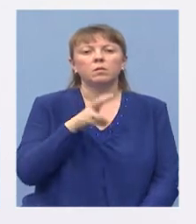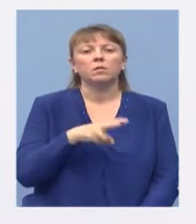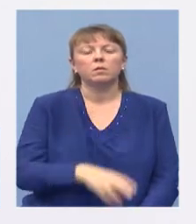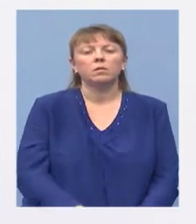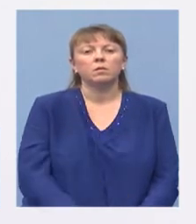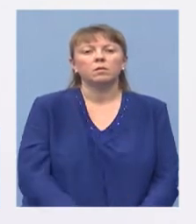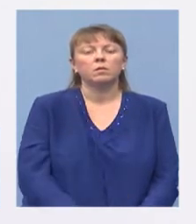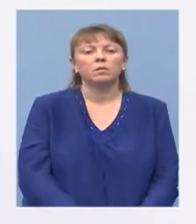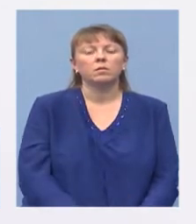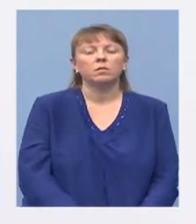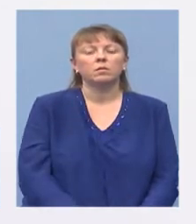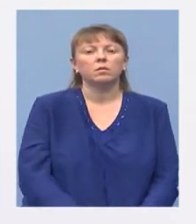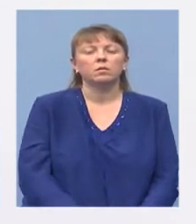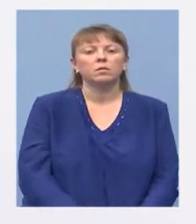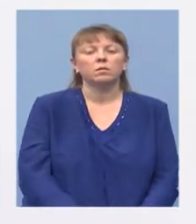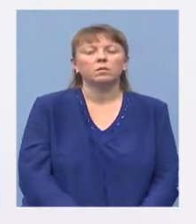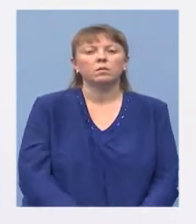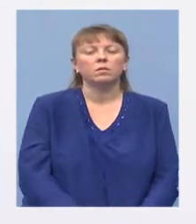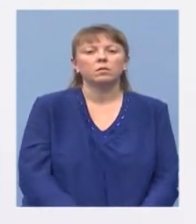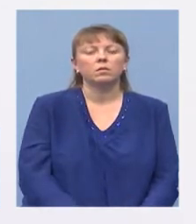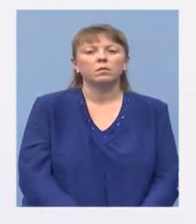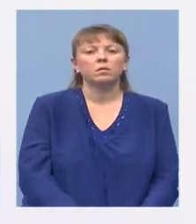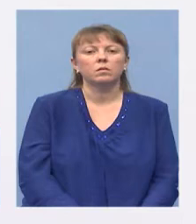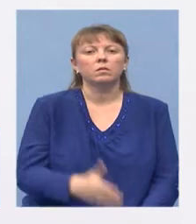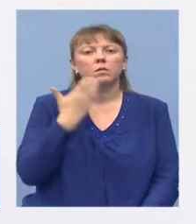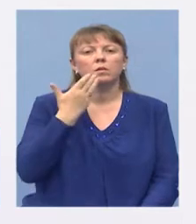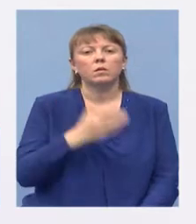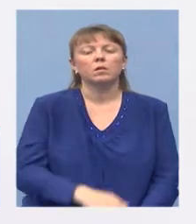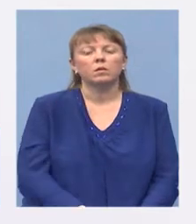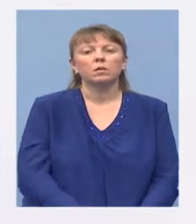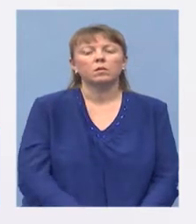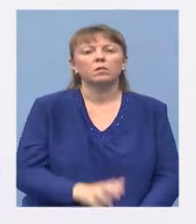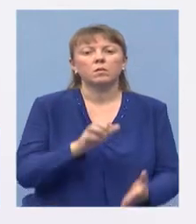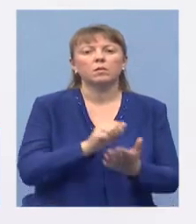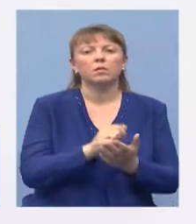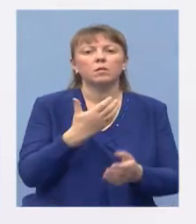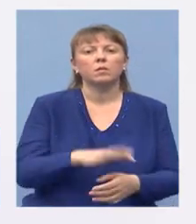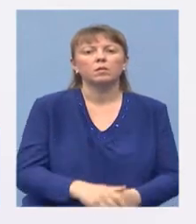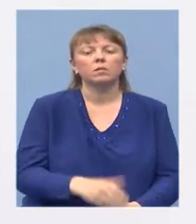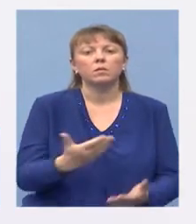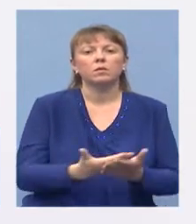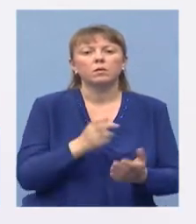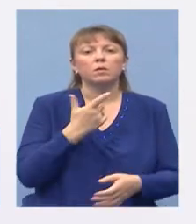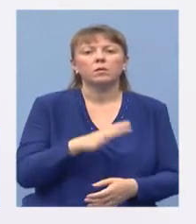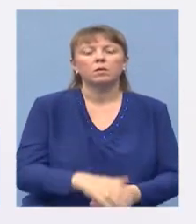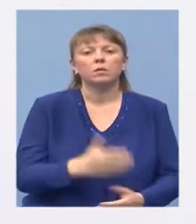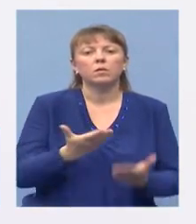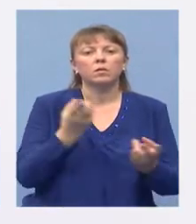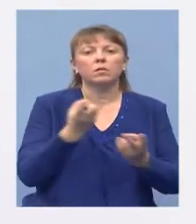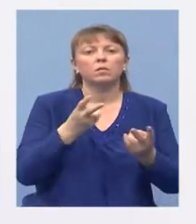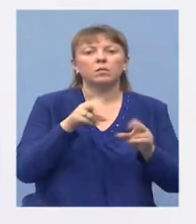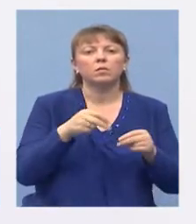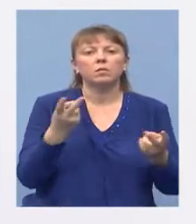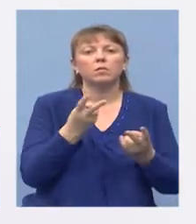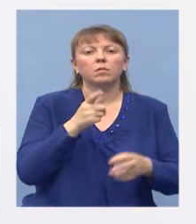в принципе, там оно достаточно легкое в пользовании. А новых услуг, то есть, например, если вам нужно получить ту или